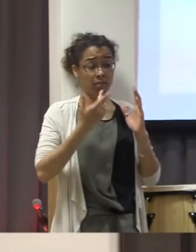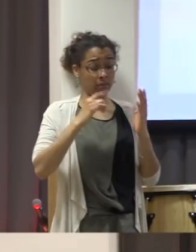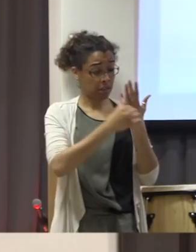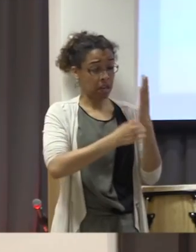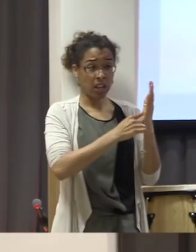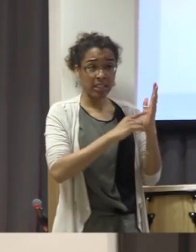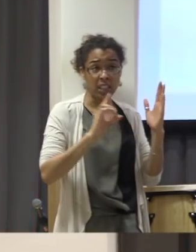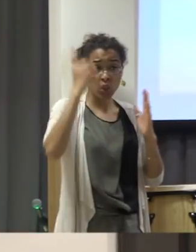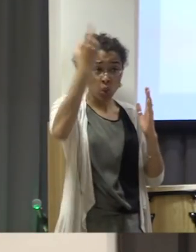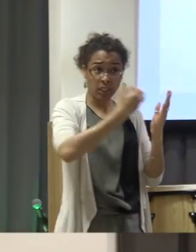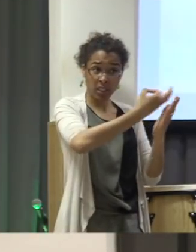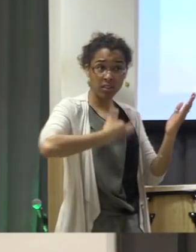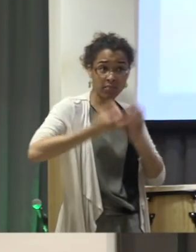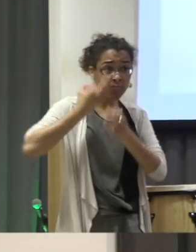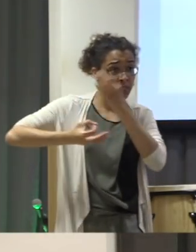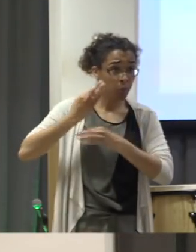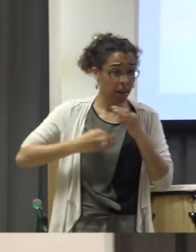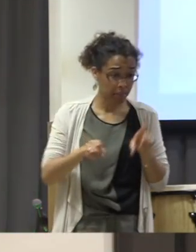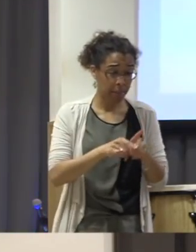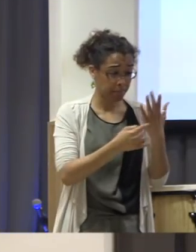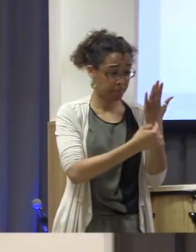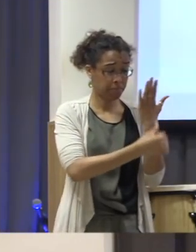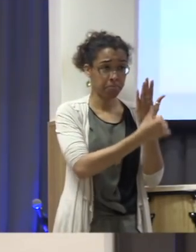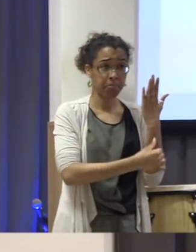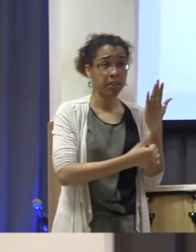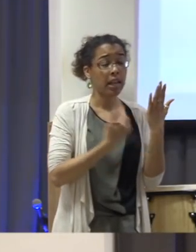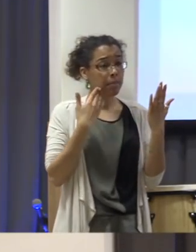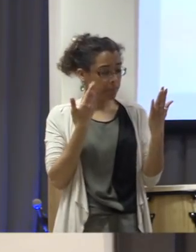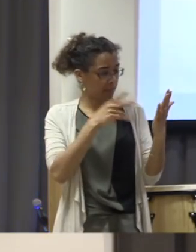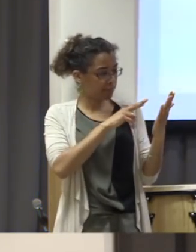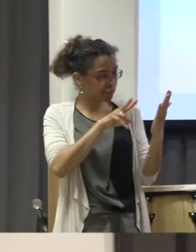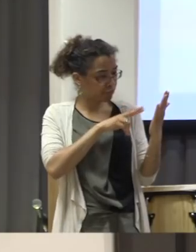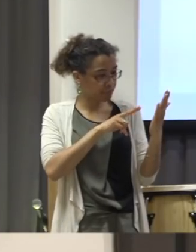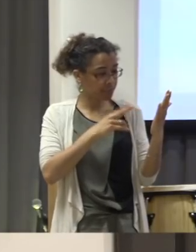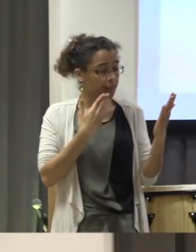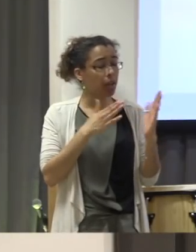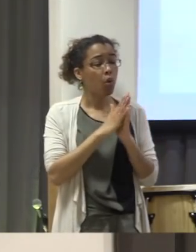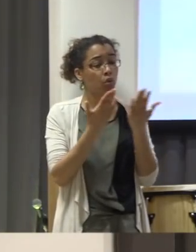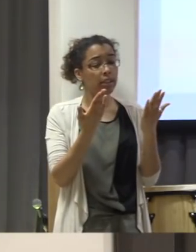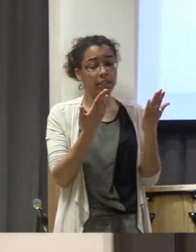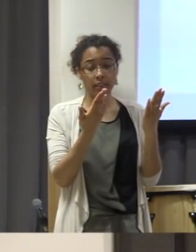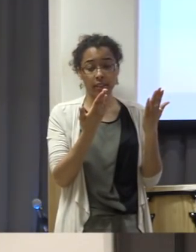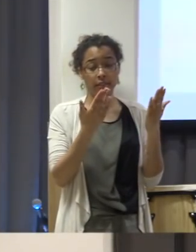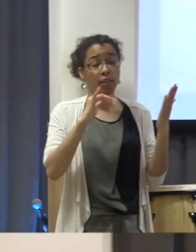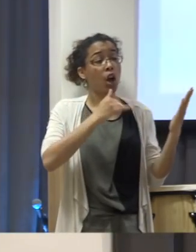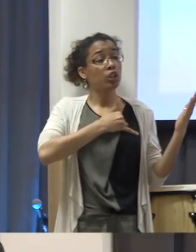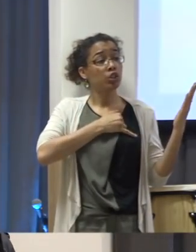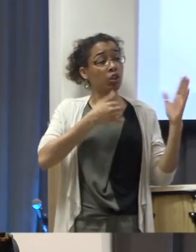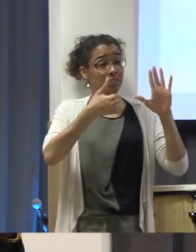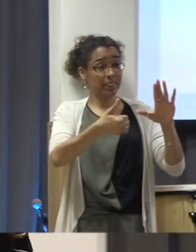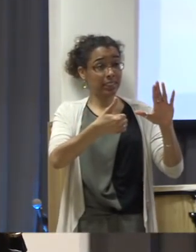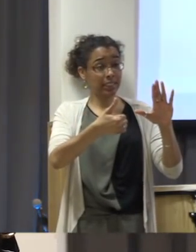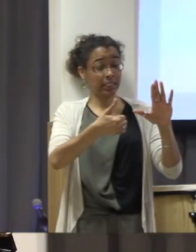parle. La Bible, c'est Dieu qui nous parle. Si nous rentrons bien dans le livre de Jean 6,